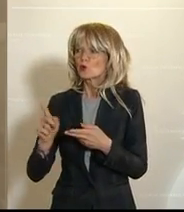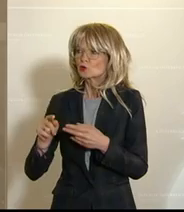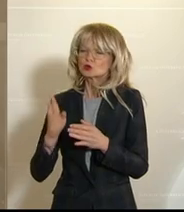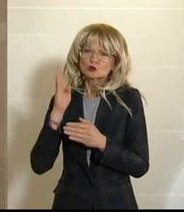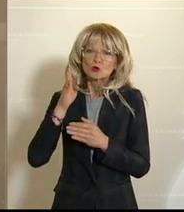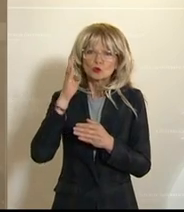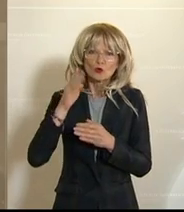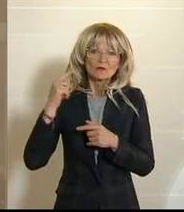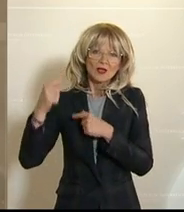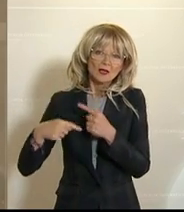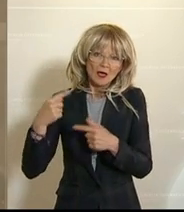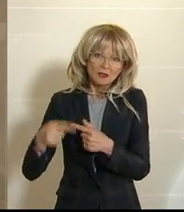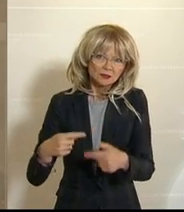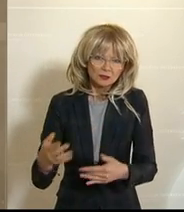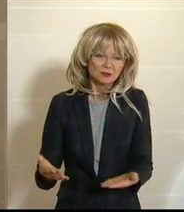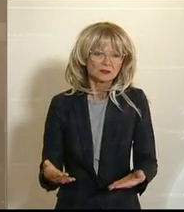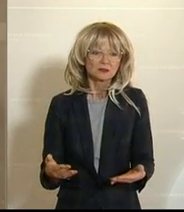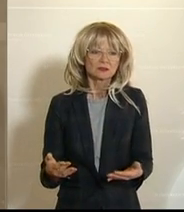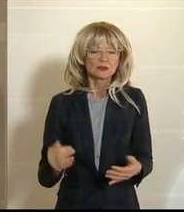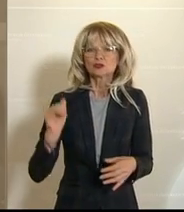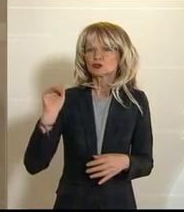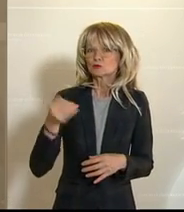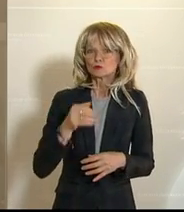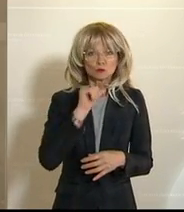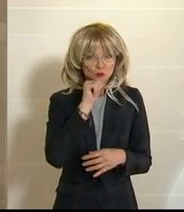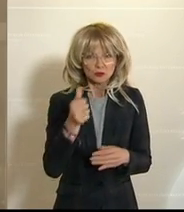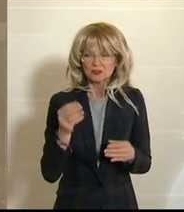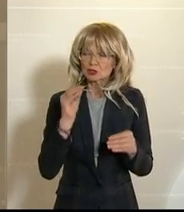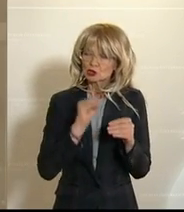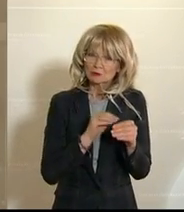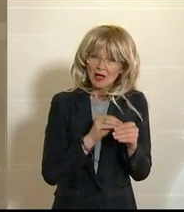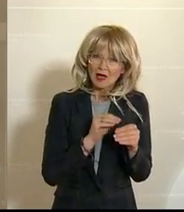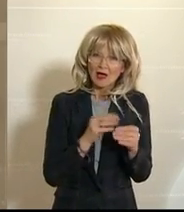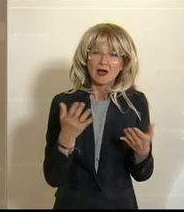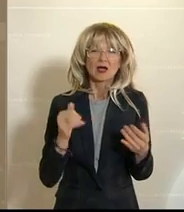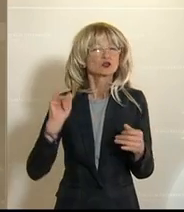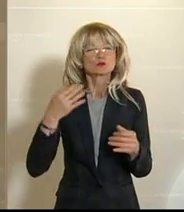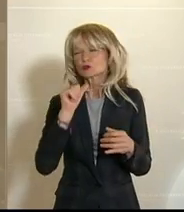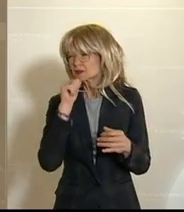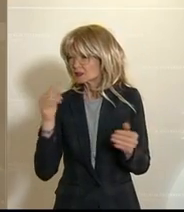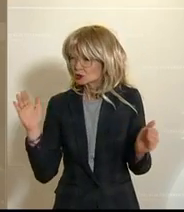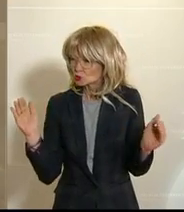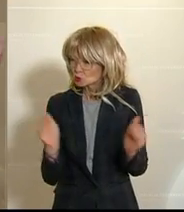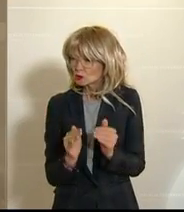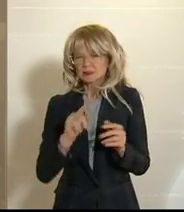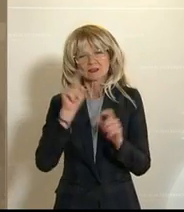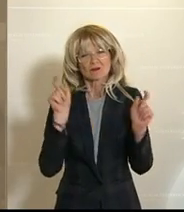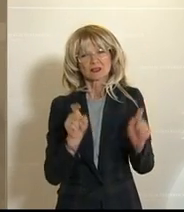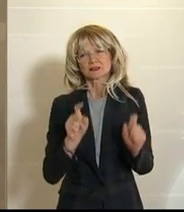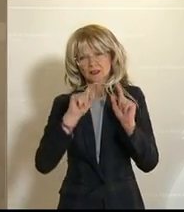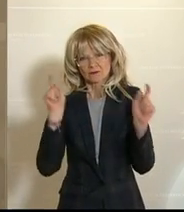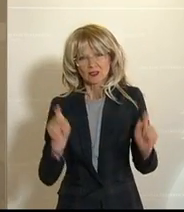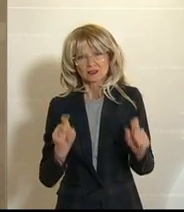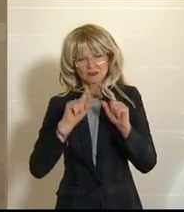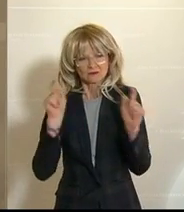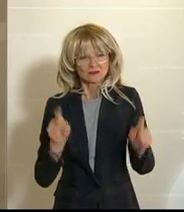geht, müssen wir nicht drastisch einsparen und drastisch kürzen, wo es nur geht, damit wir uns das Leben im Alter, welches das dann immer auch ist,